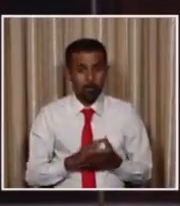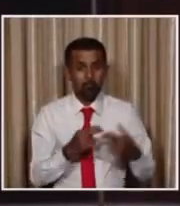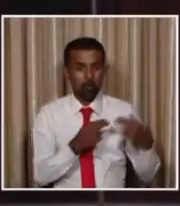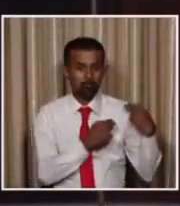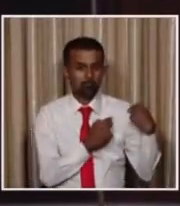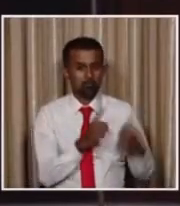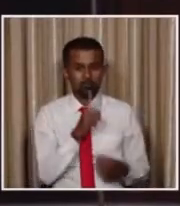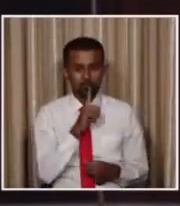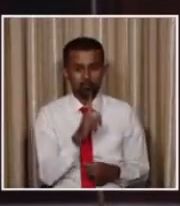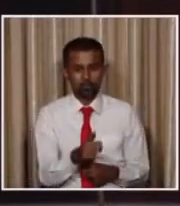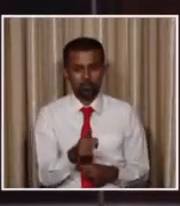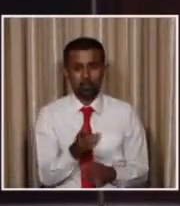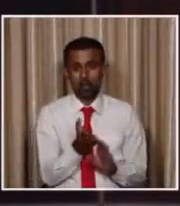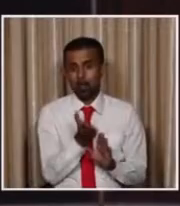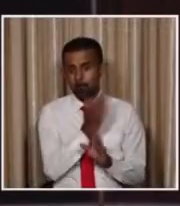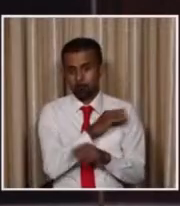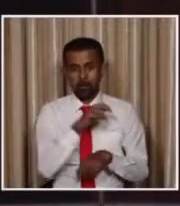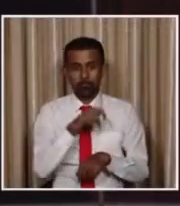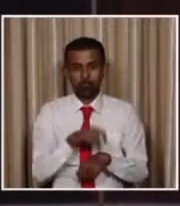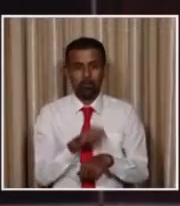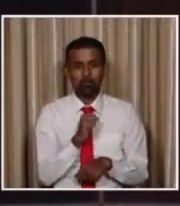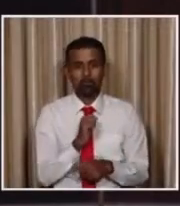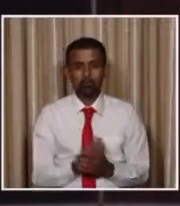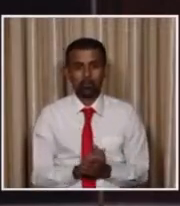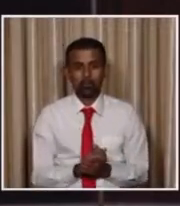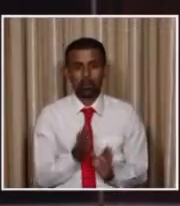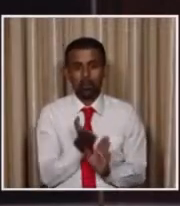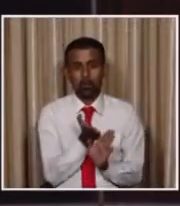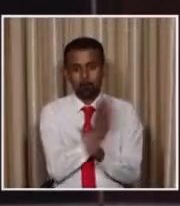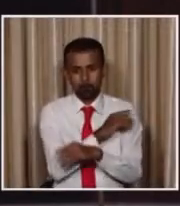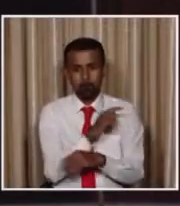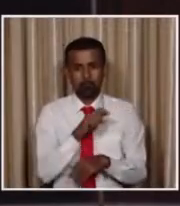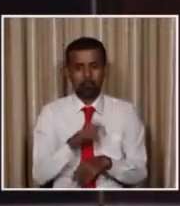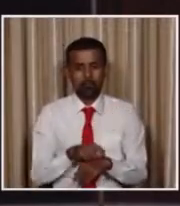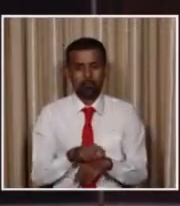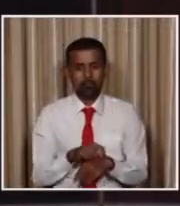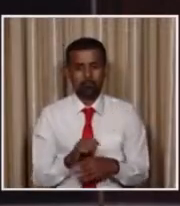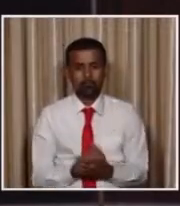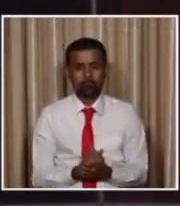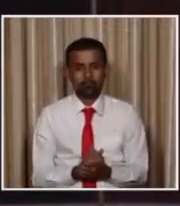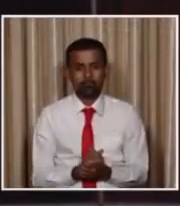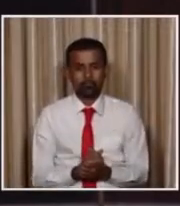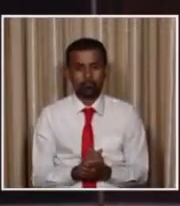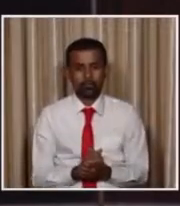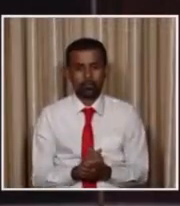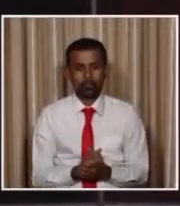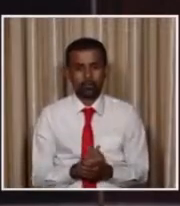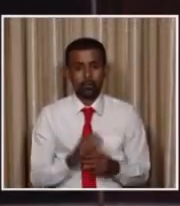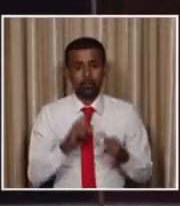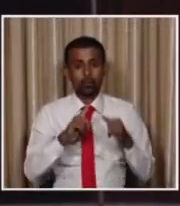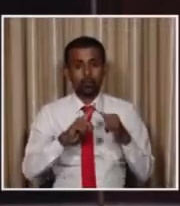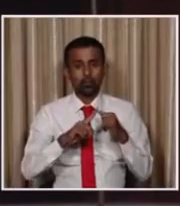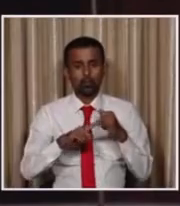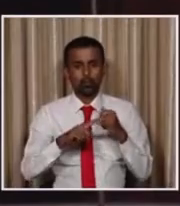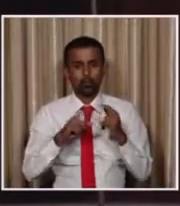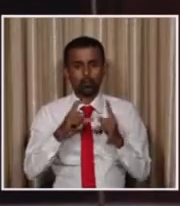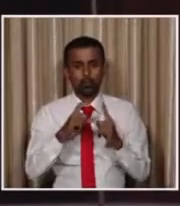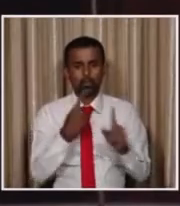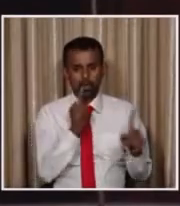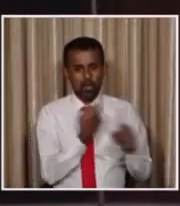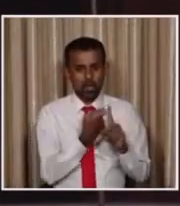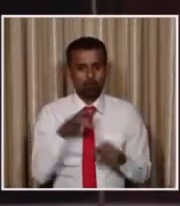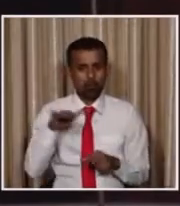වගකීමෙන් කියනවා පහුගිය අවස්ථාවක මොකද උනේ? පහුගිය අවස්ථාවක අපේ උඩවැල ප්‍රදේශයේ මහනුවර